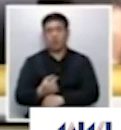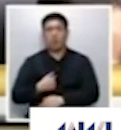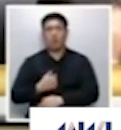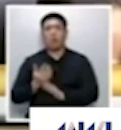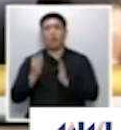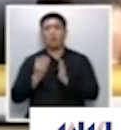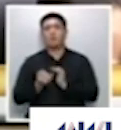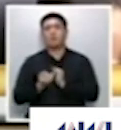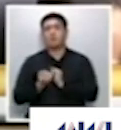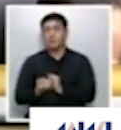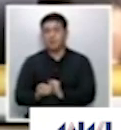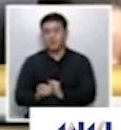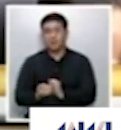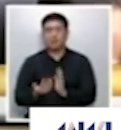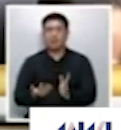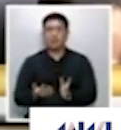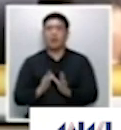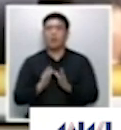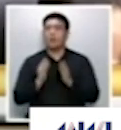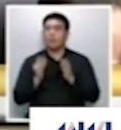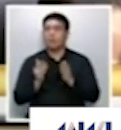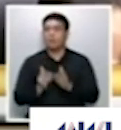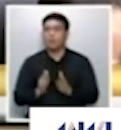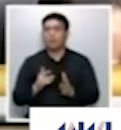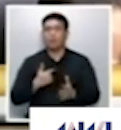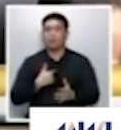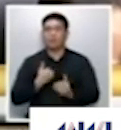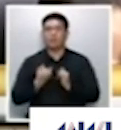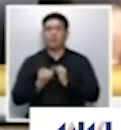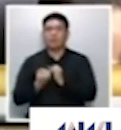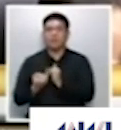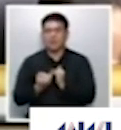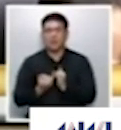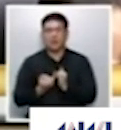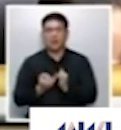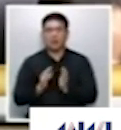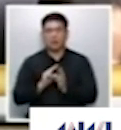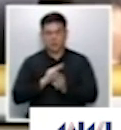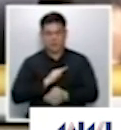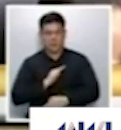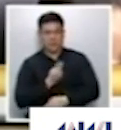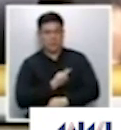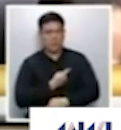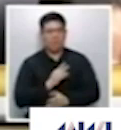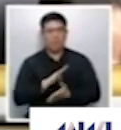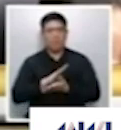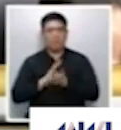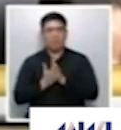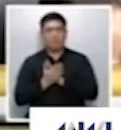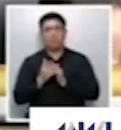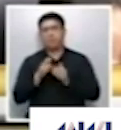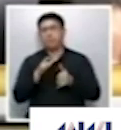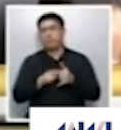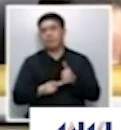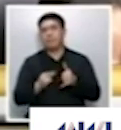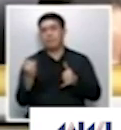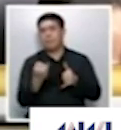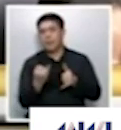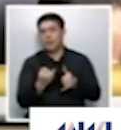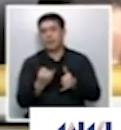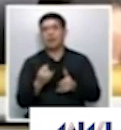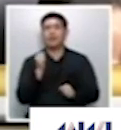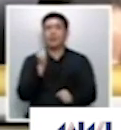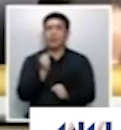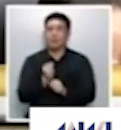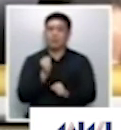ดคนที่เรียกว่าผูกพันกันอย่างยิ่งก็เกิดมาทำความผิดการกระทำความผิดดังกล่